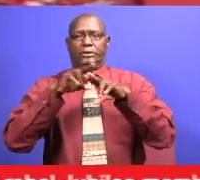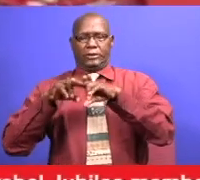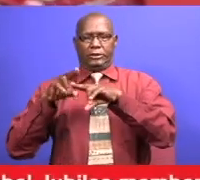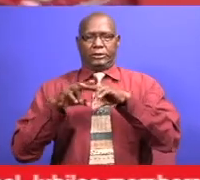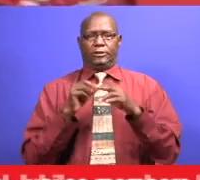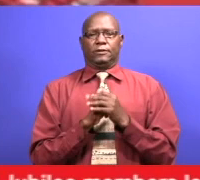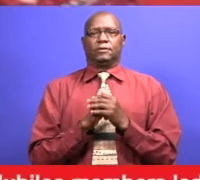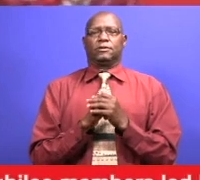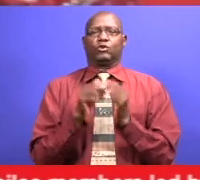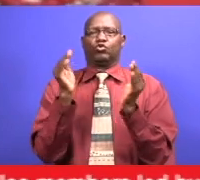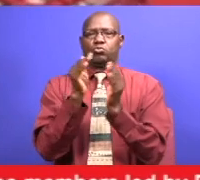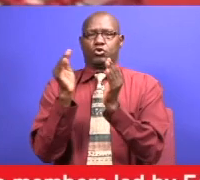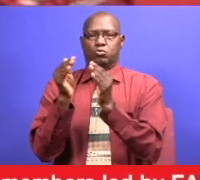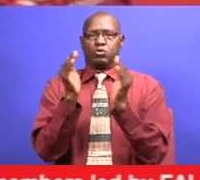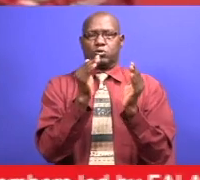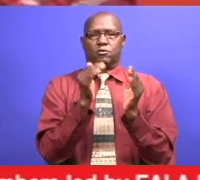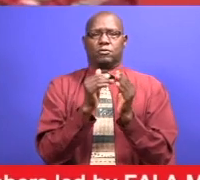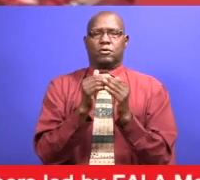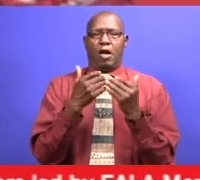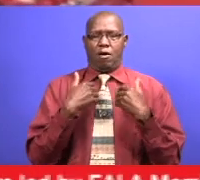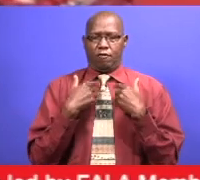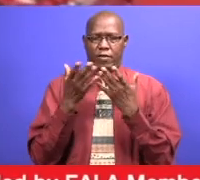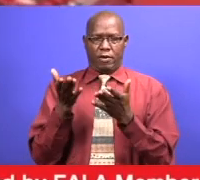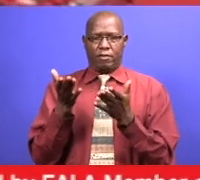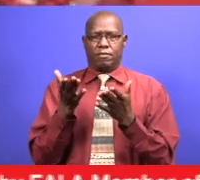vile vidogo tulikuwa nazo